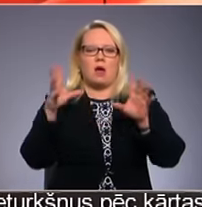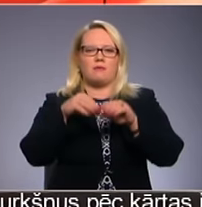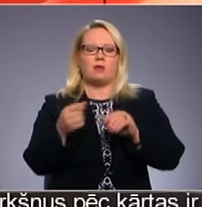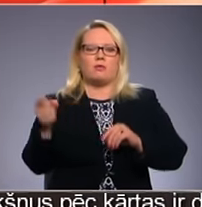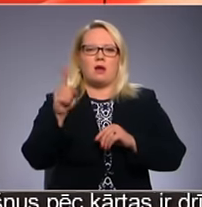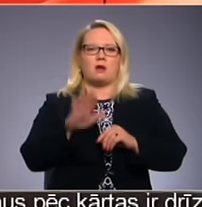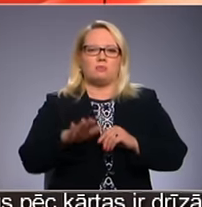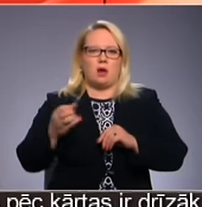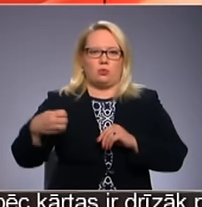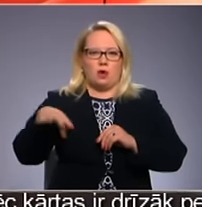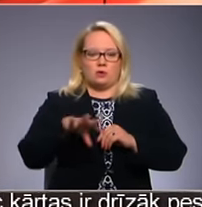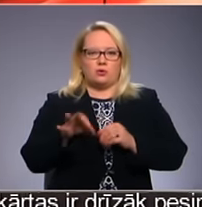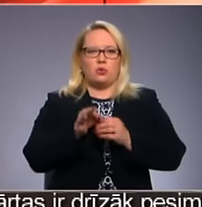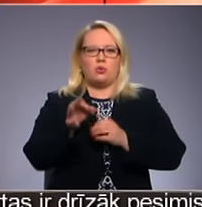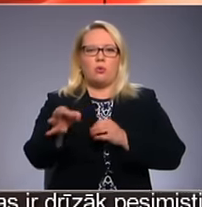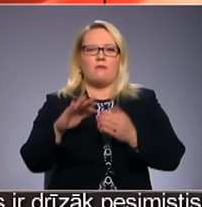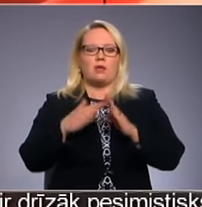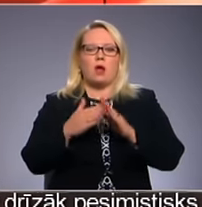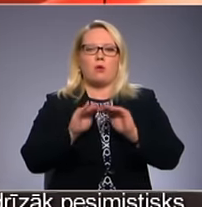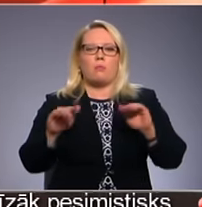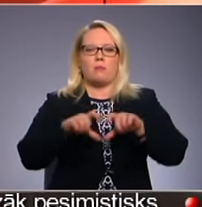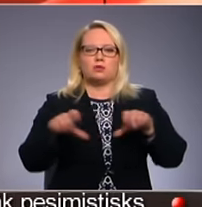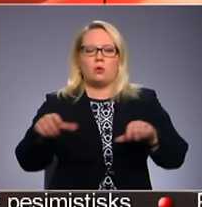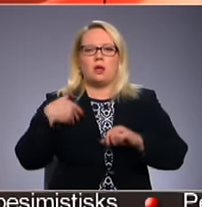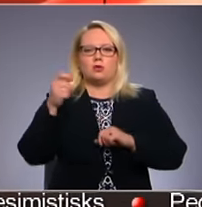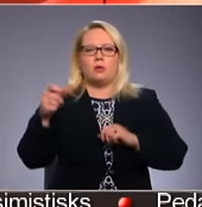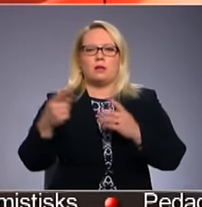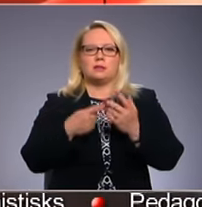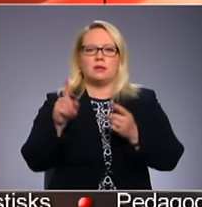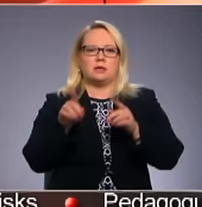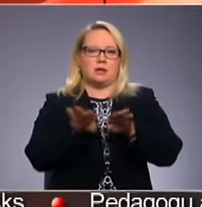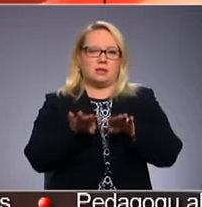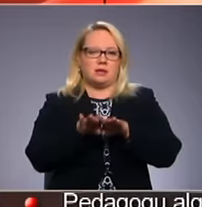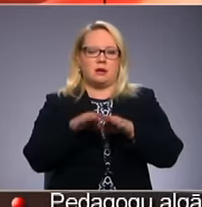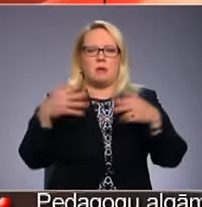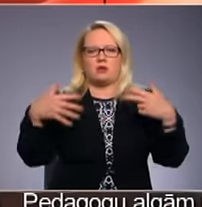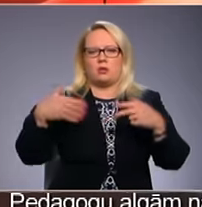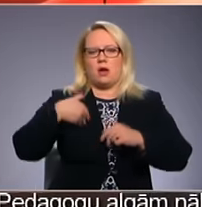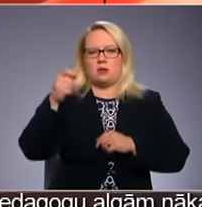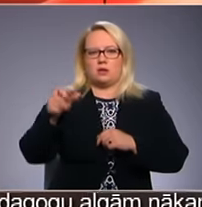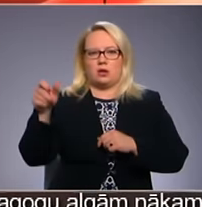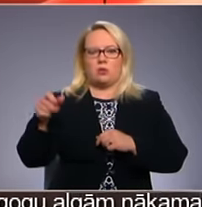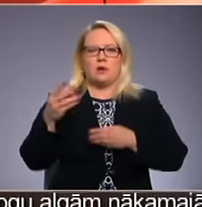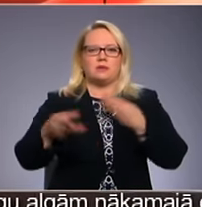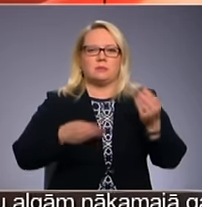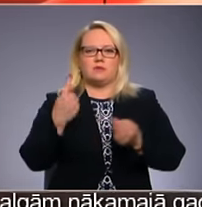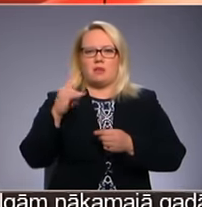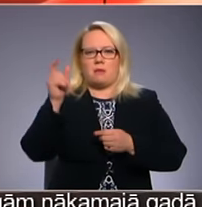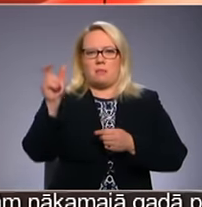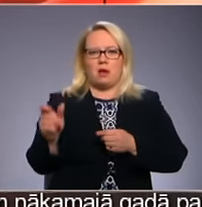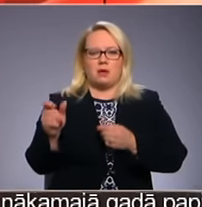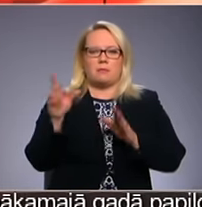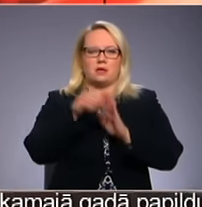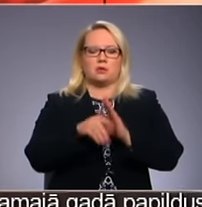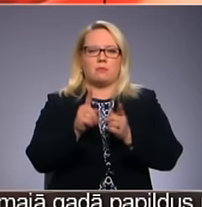kā arī apvienot vairākus bērnu dārzus. Novada lauku pamatskolā skolēnu skaits ir līdzīgs ap 80 audzēkņu. Izmaksas vienam bērnam,